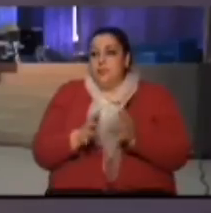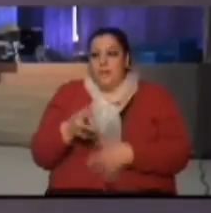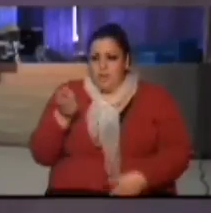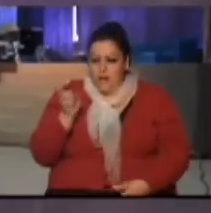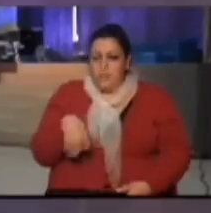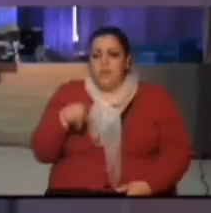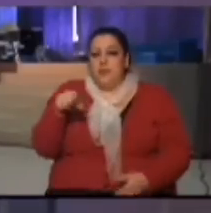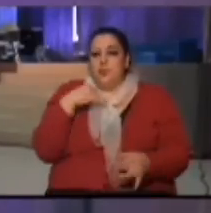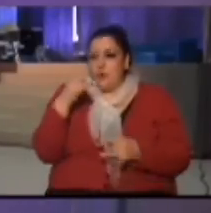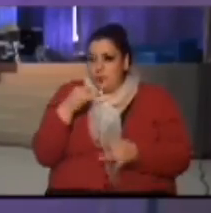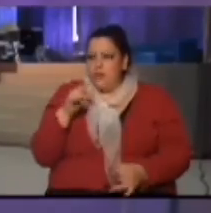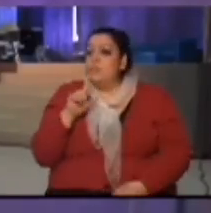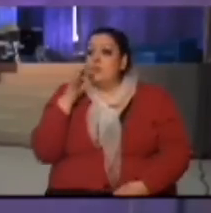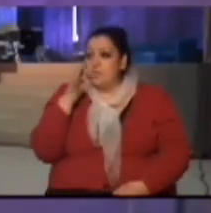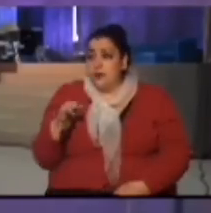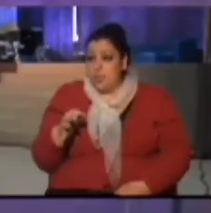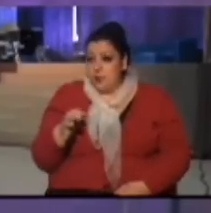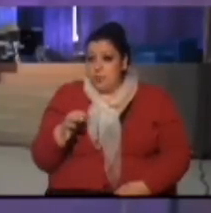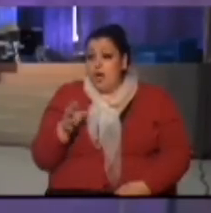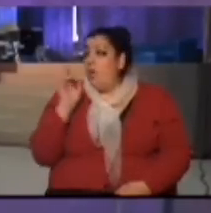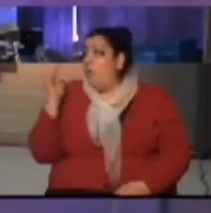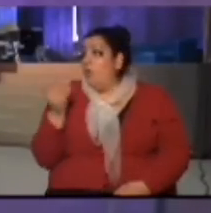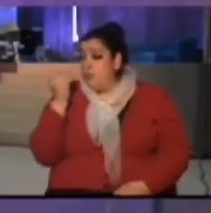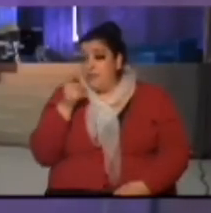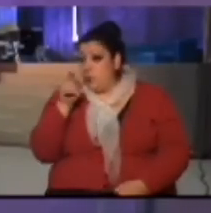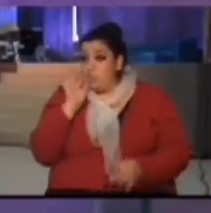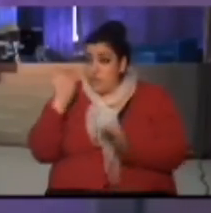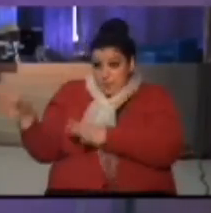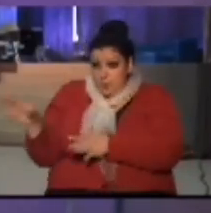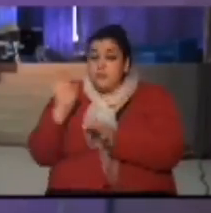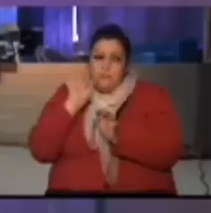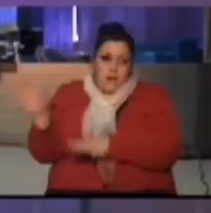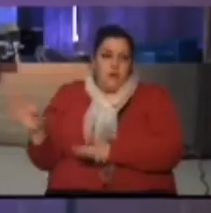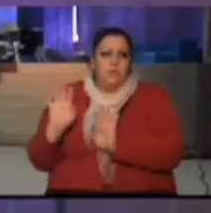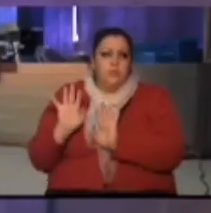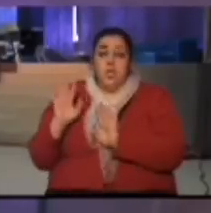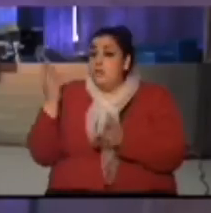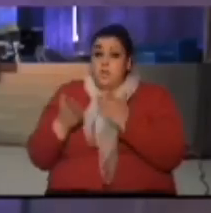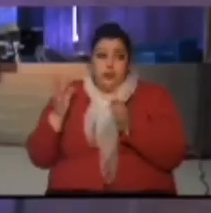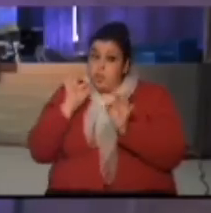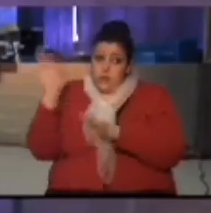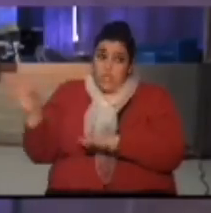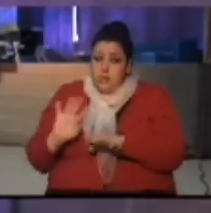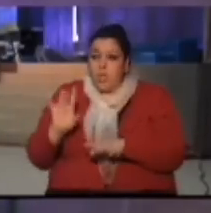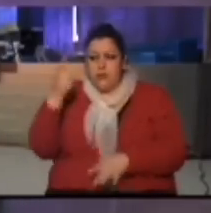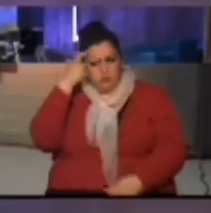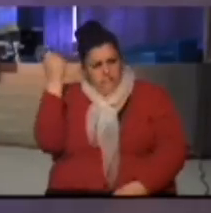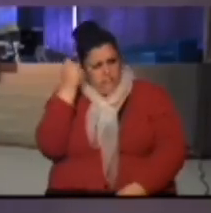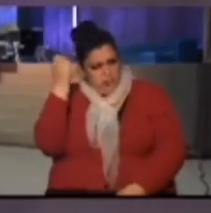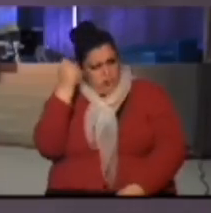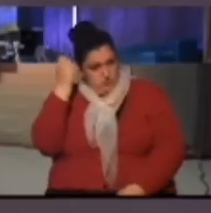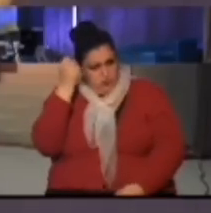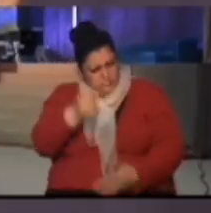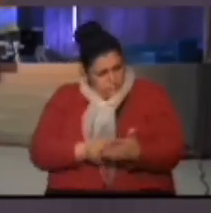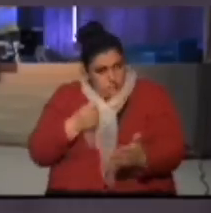ասելու, ասելու է, ում որ ներես մեղքերը, ներված են լինելու, ում որ չթողես, թողված չեն լինելու։ Փչելու է